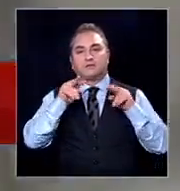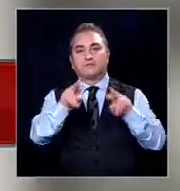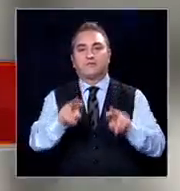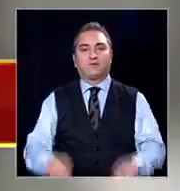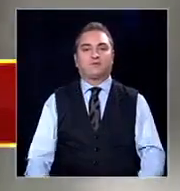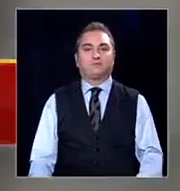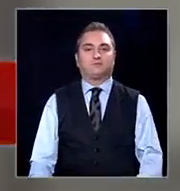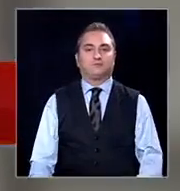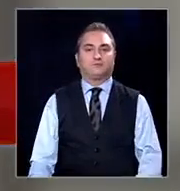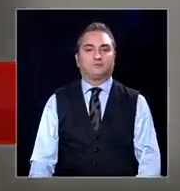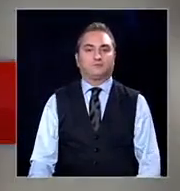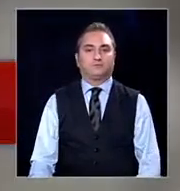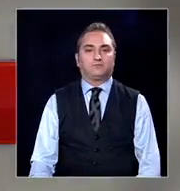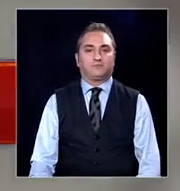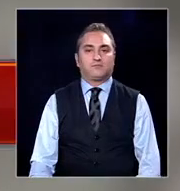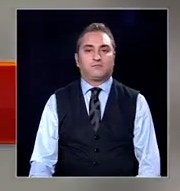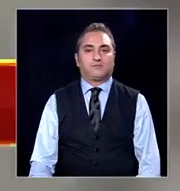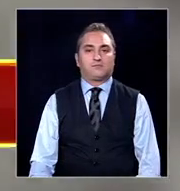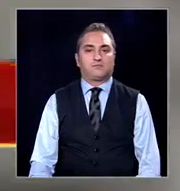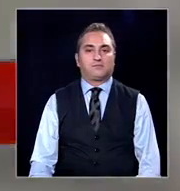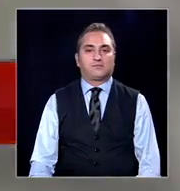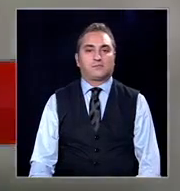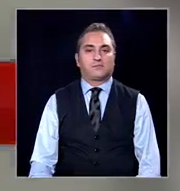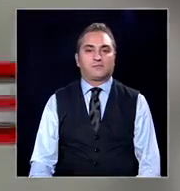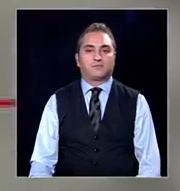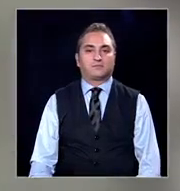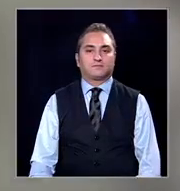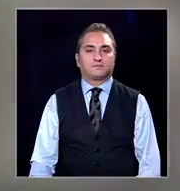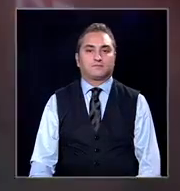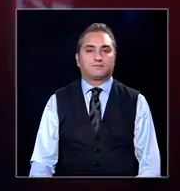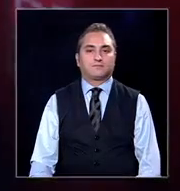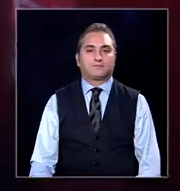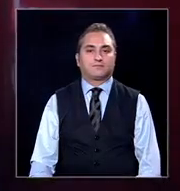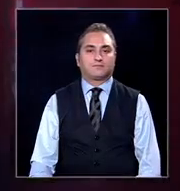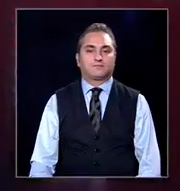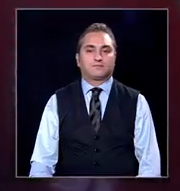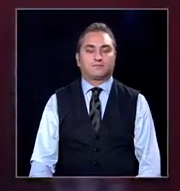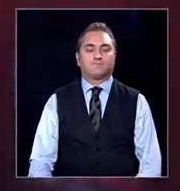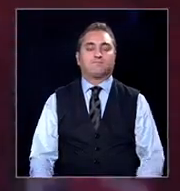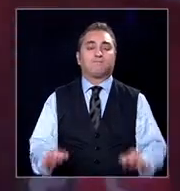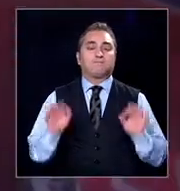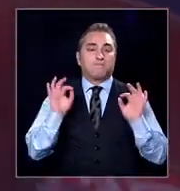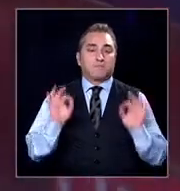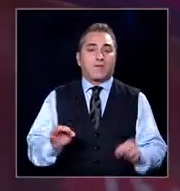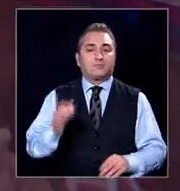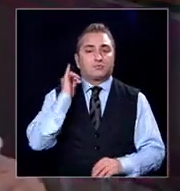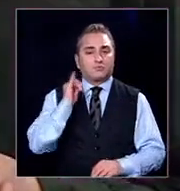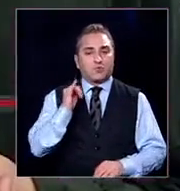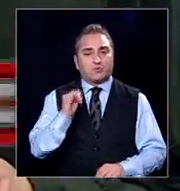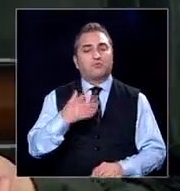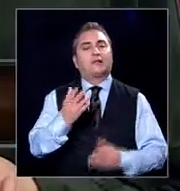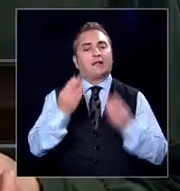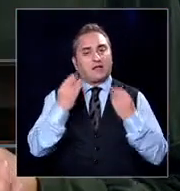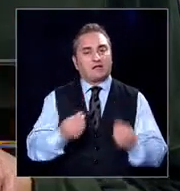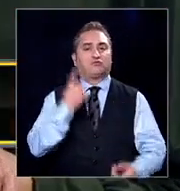Bu ne rezillik Allah aşkına ya. Hep kötü şeyler değil, elbette iyi şeyler de